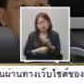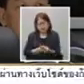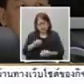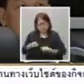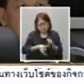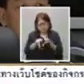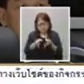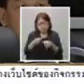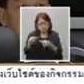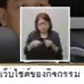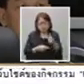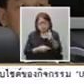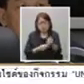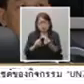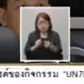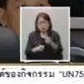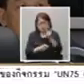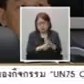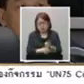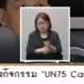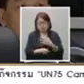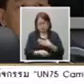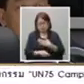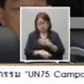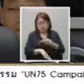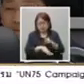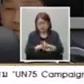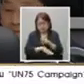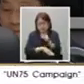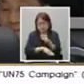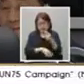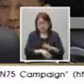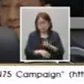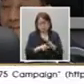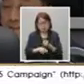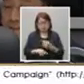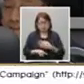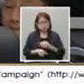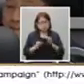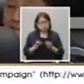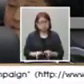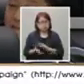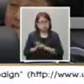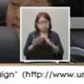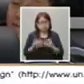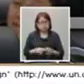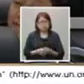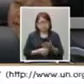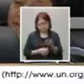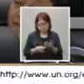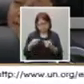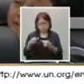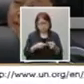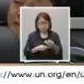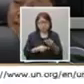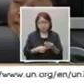ก็ต้องยึดคำวินิจฉัยของประธานนะครับเพราะผมได้วินิจฉัยไปแล้วเชิญครับ